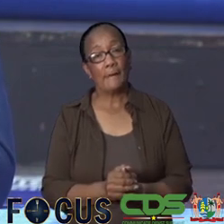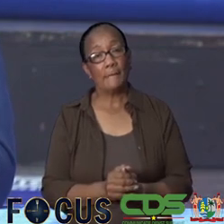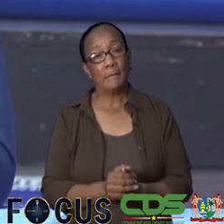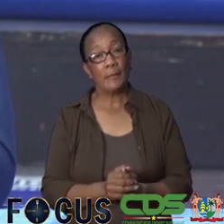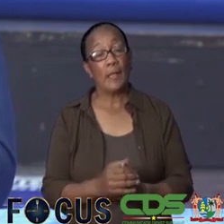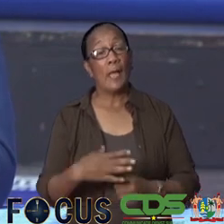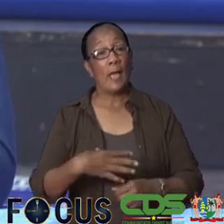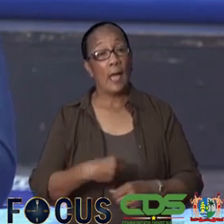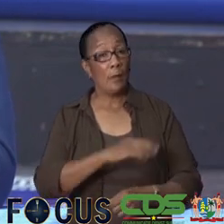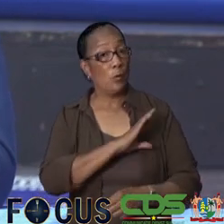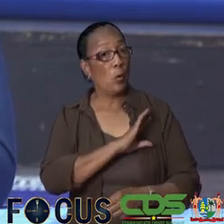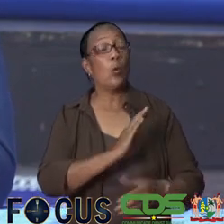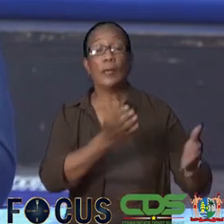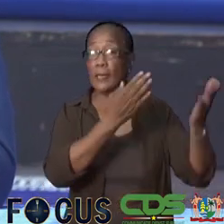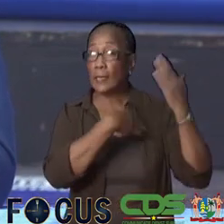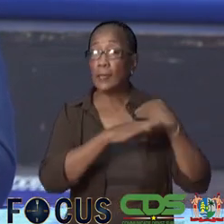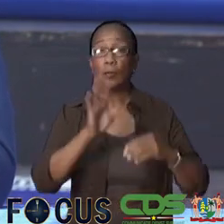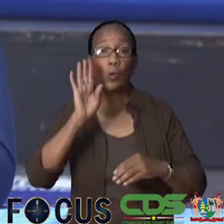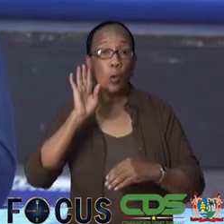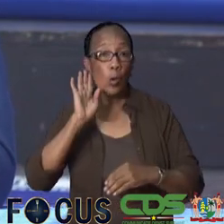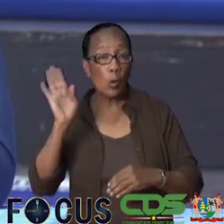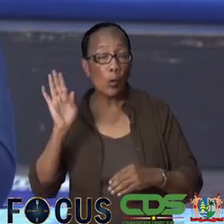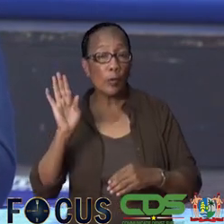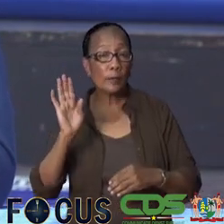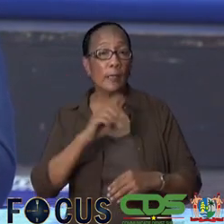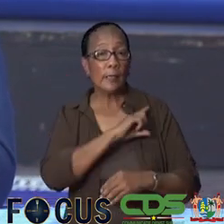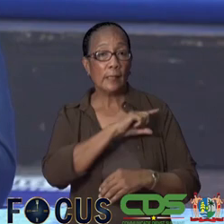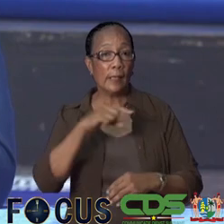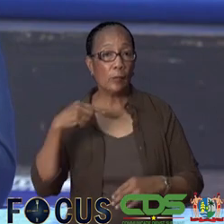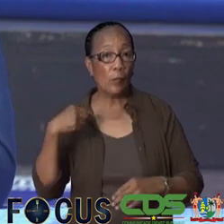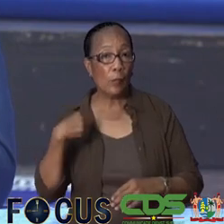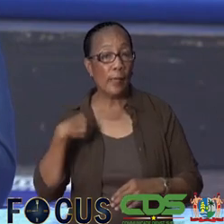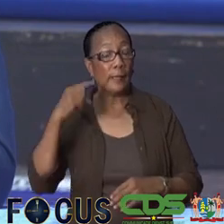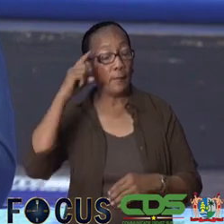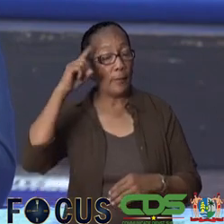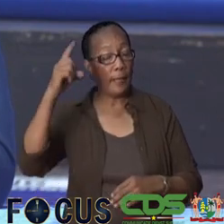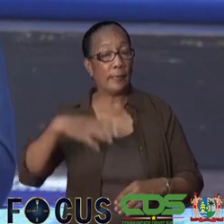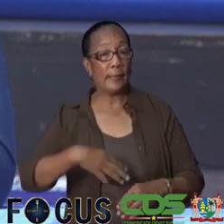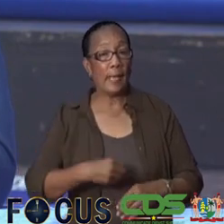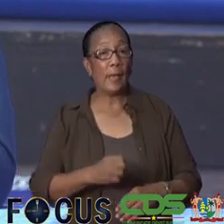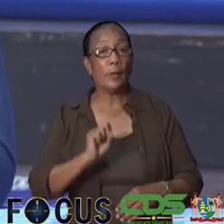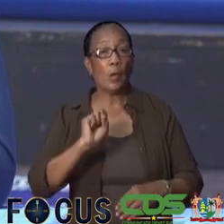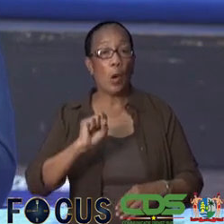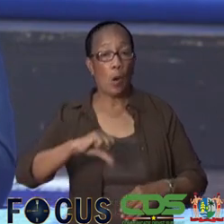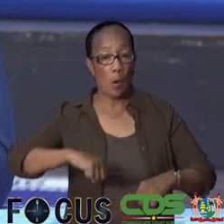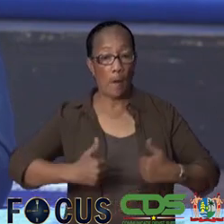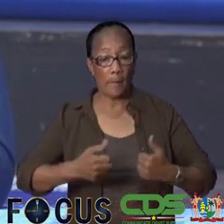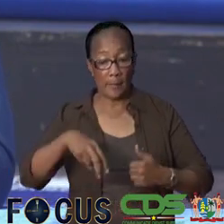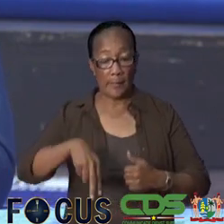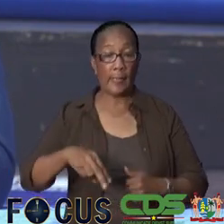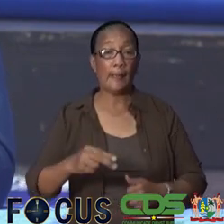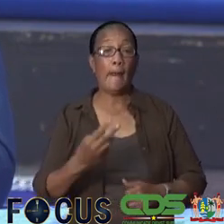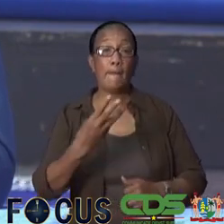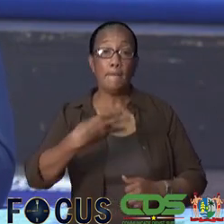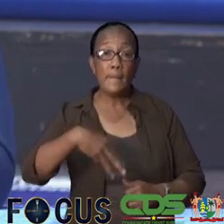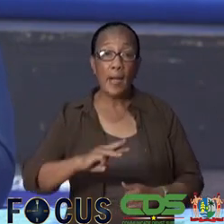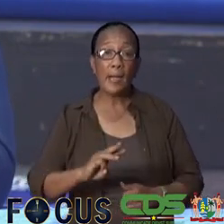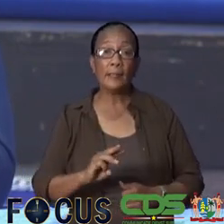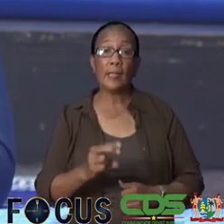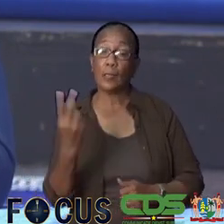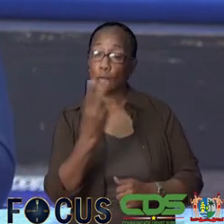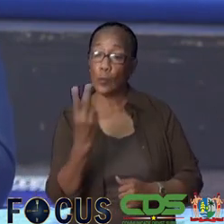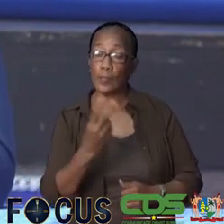U hebt waarschijnlijk eerder gehoord in berichten dat wij op planning hadden, in planning hadden om aanstaande maandag